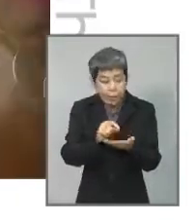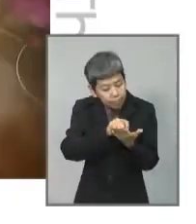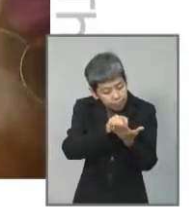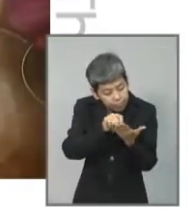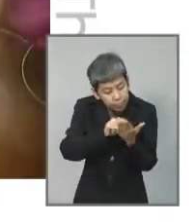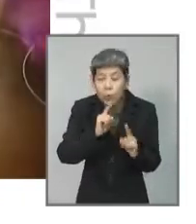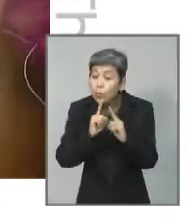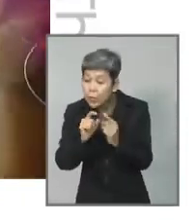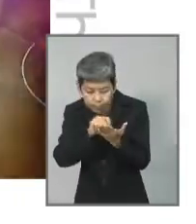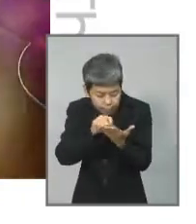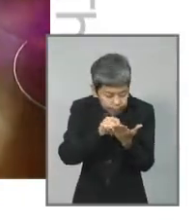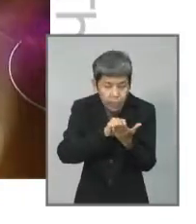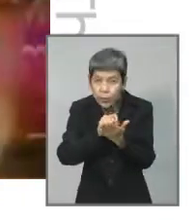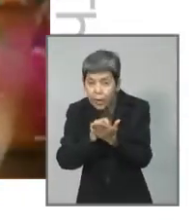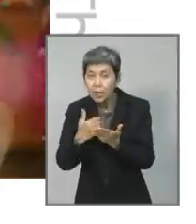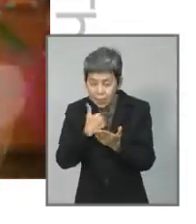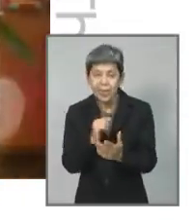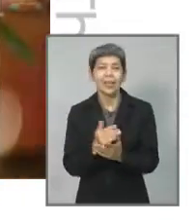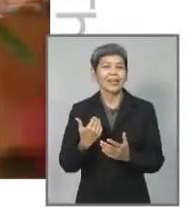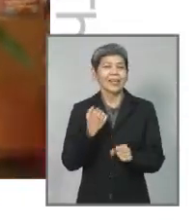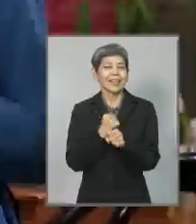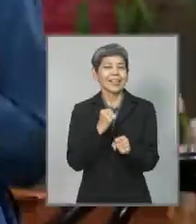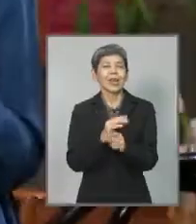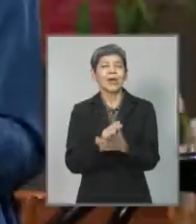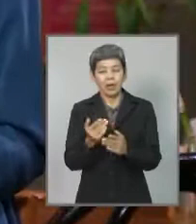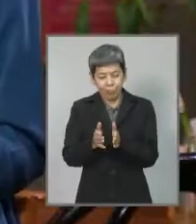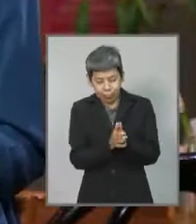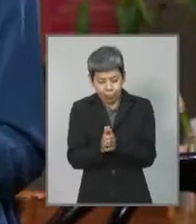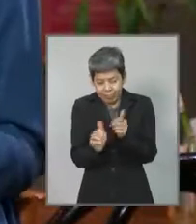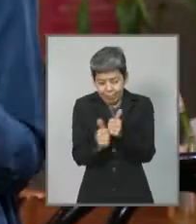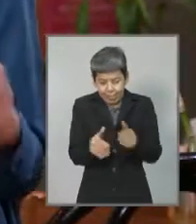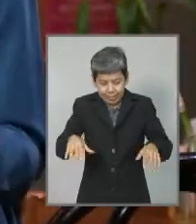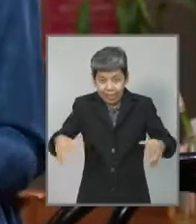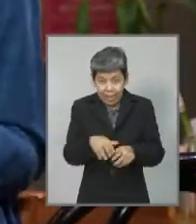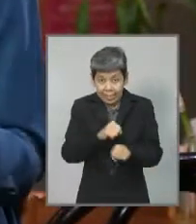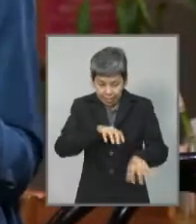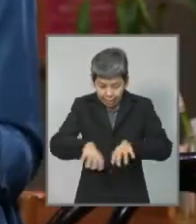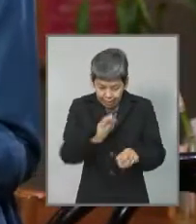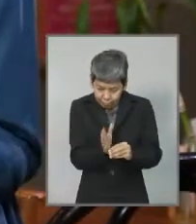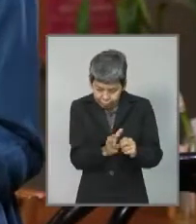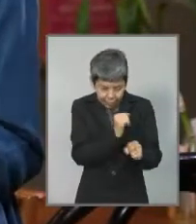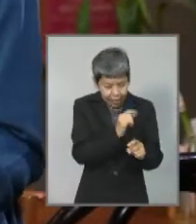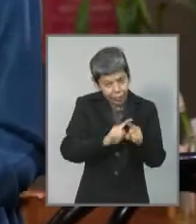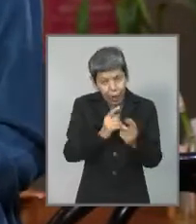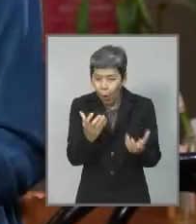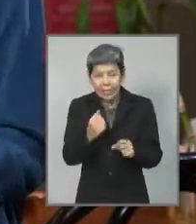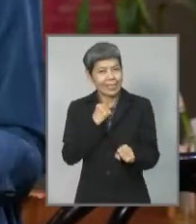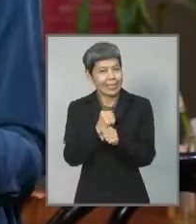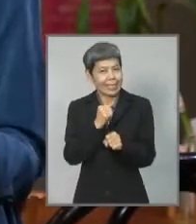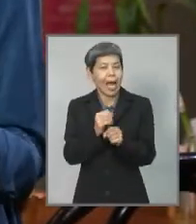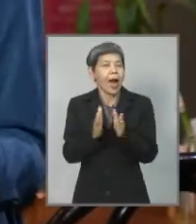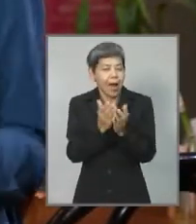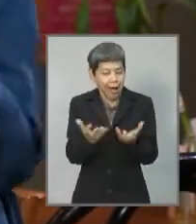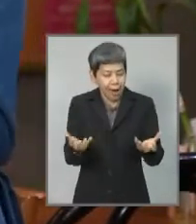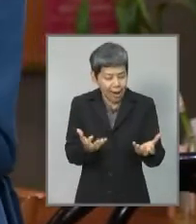อร์พูดคุยกับลูกค้าต่างๆแล้วก็จะมีงานในส่วนของในครัวเป็นผู้ช่วยเชฟเตรียมอุปกรณ์เตรียมวัตถุดิบในการทำอา